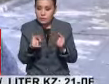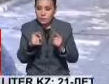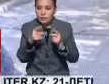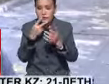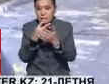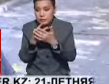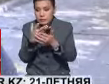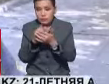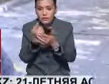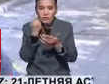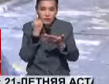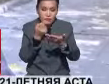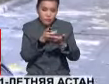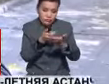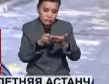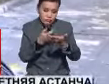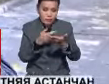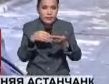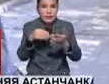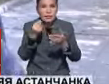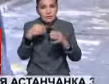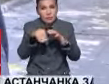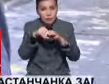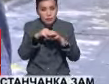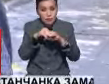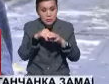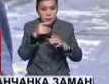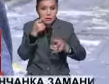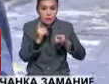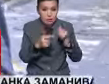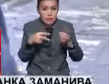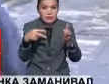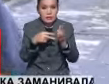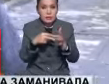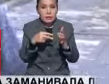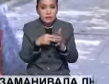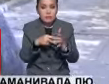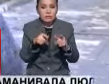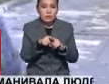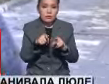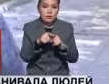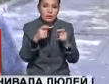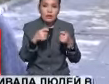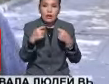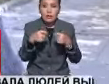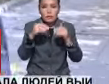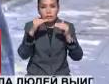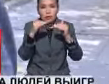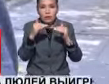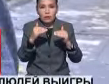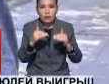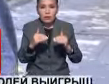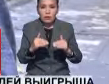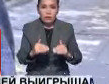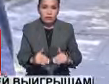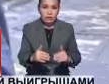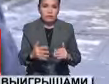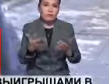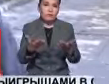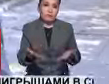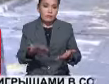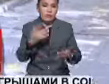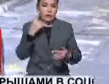в приложении, их как депозитный вклад, их реальная цена, они, оказывается, где-то торгуют, она падала, падала и падала. О чем